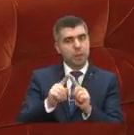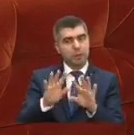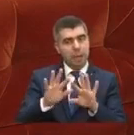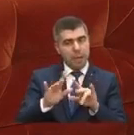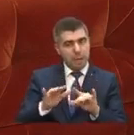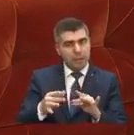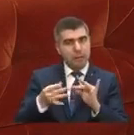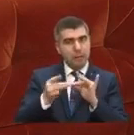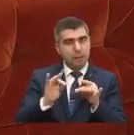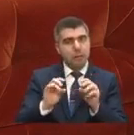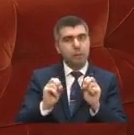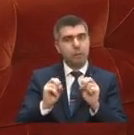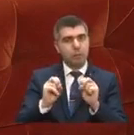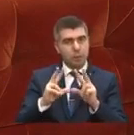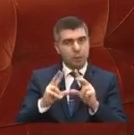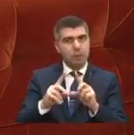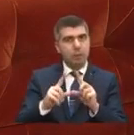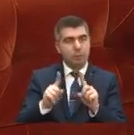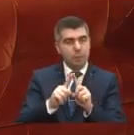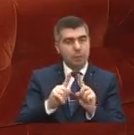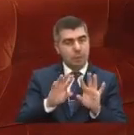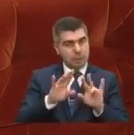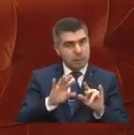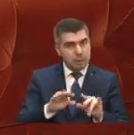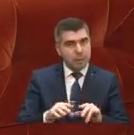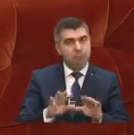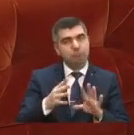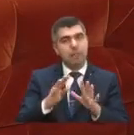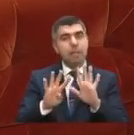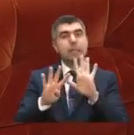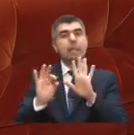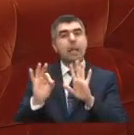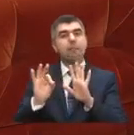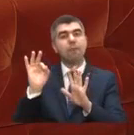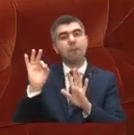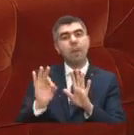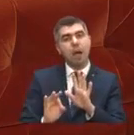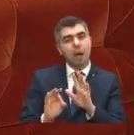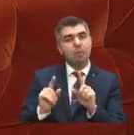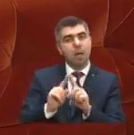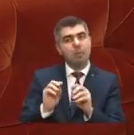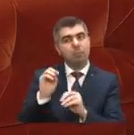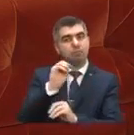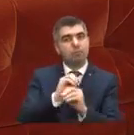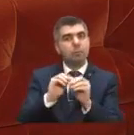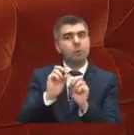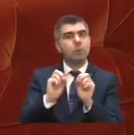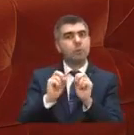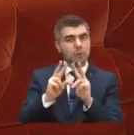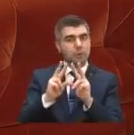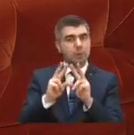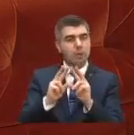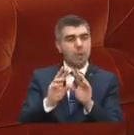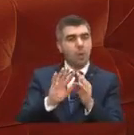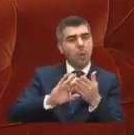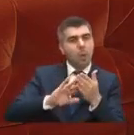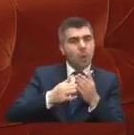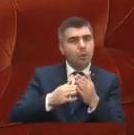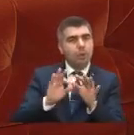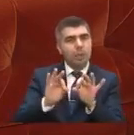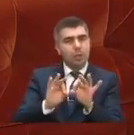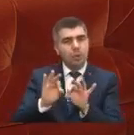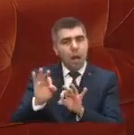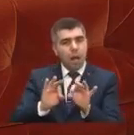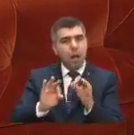اليوم العمليه ديال الرقمنه هي في 90% قد تم الانجاز ديالها، وتنحاولوا انه جميع الاجراءات الاداريه